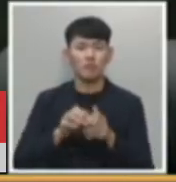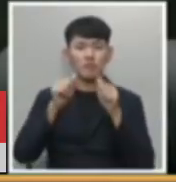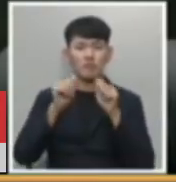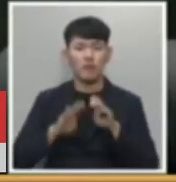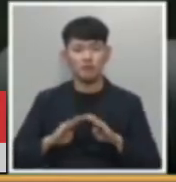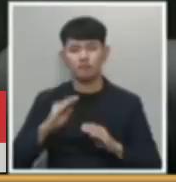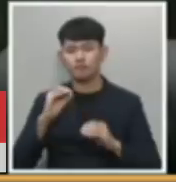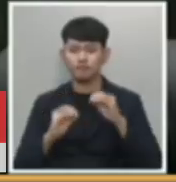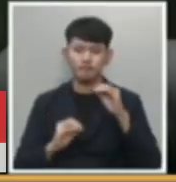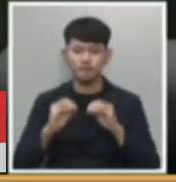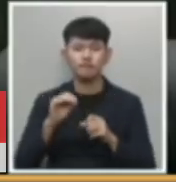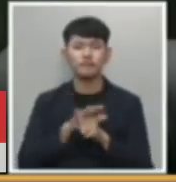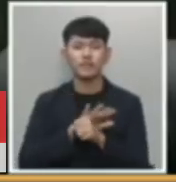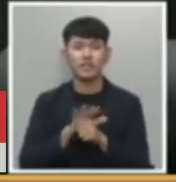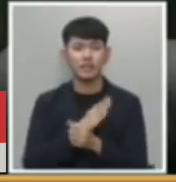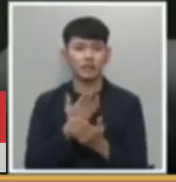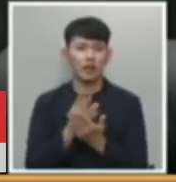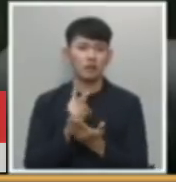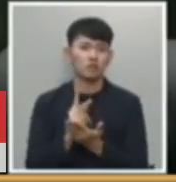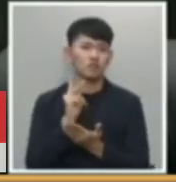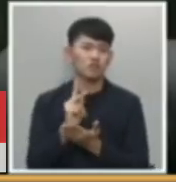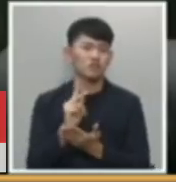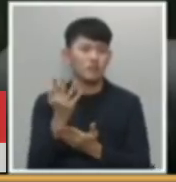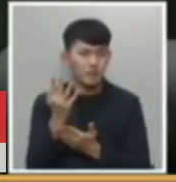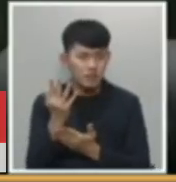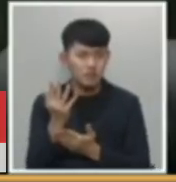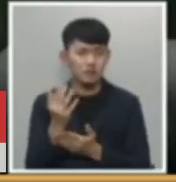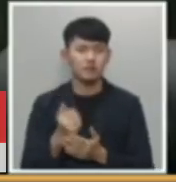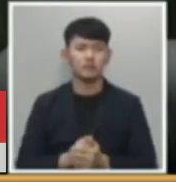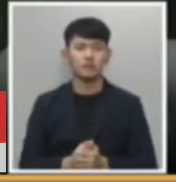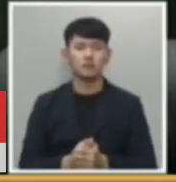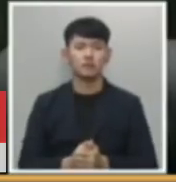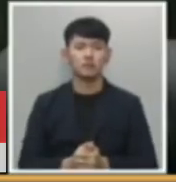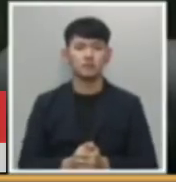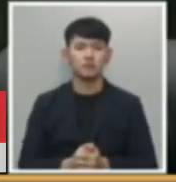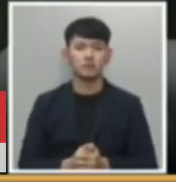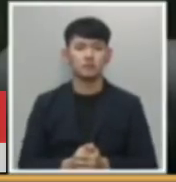นะครับก็คือจะไม่มีการกู้ซึ่ง